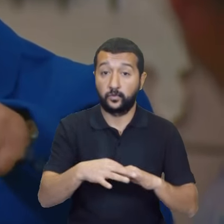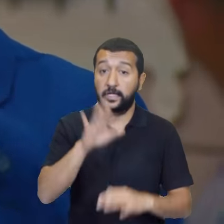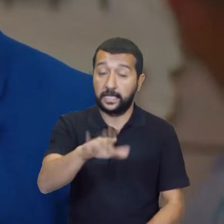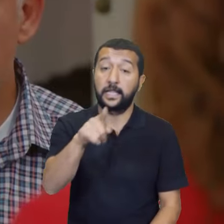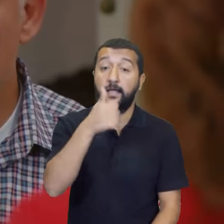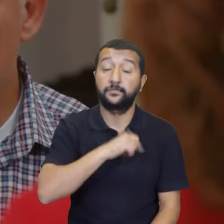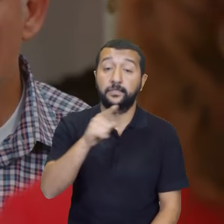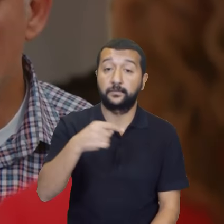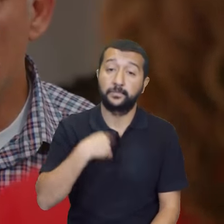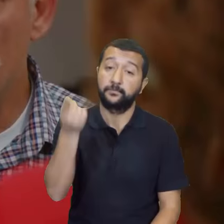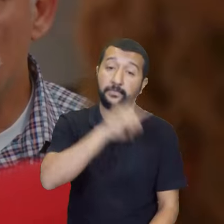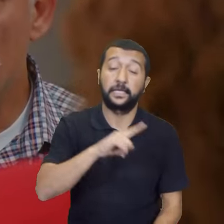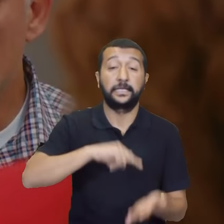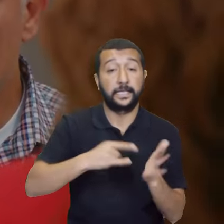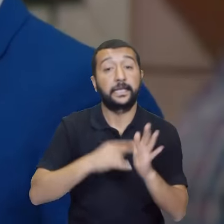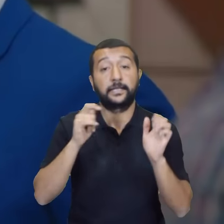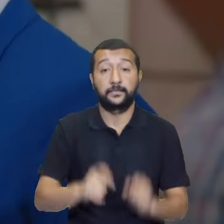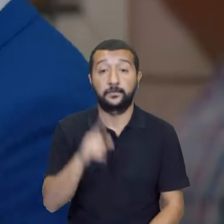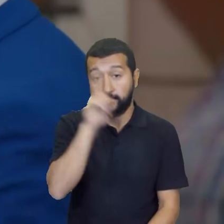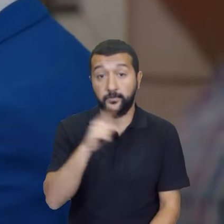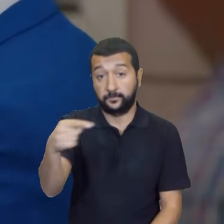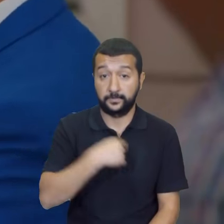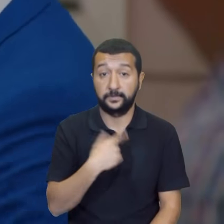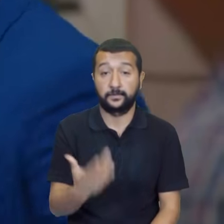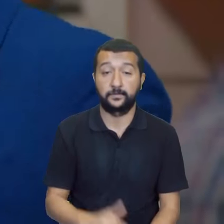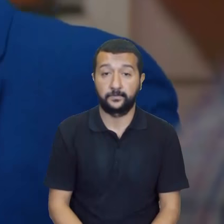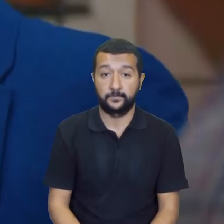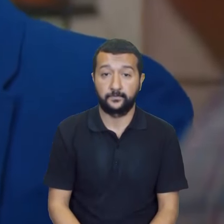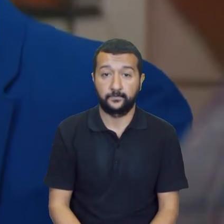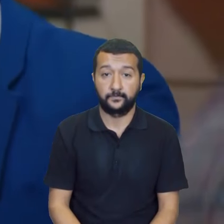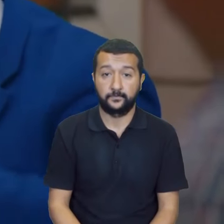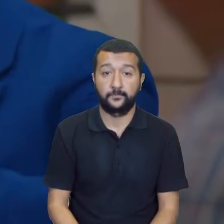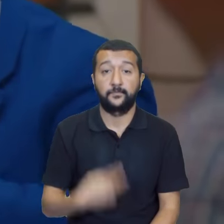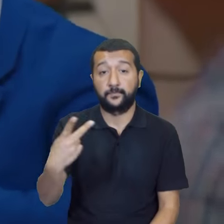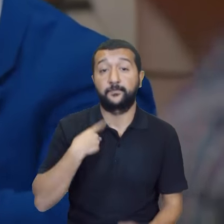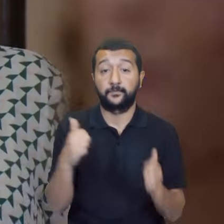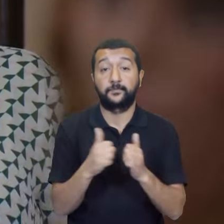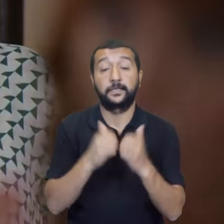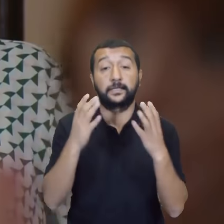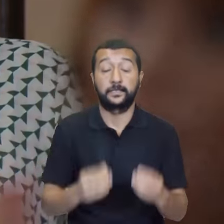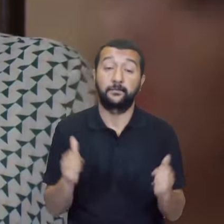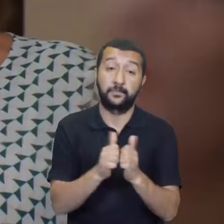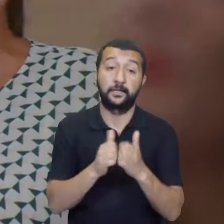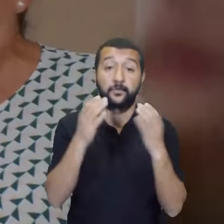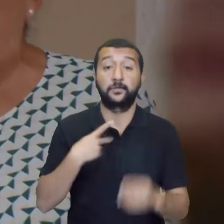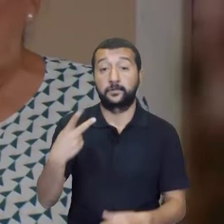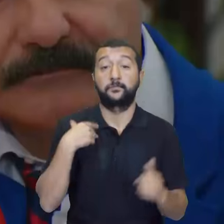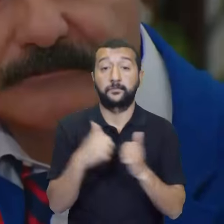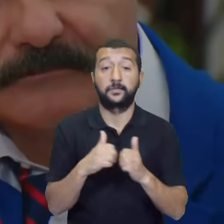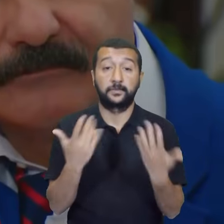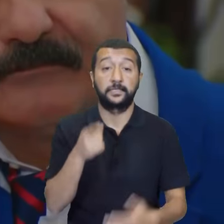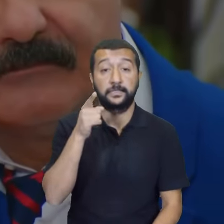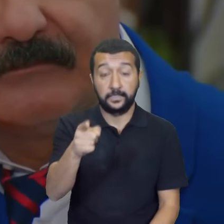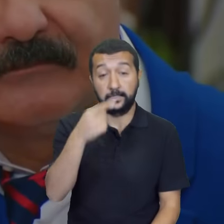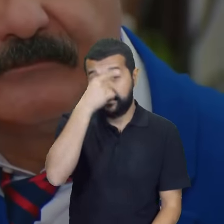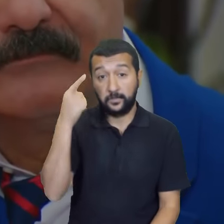sende kalsın abi. Biz bir taneyle idare ederiz. Çünkü biz biriz artık. Beraberiz, biriz.